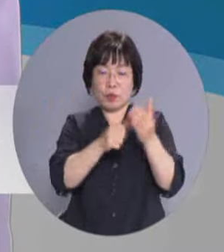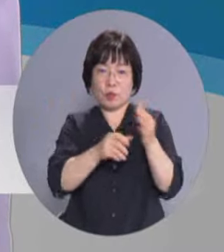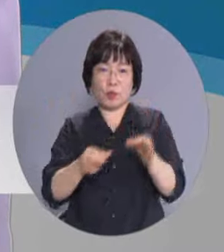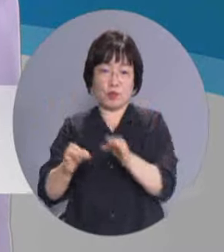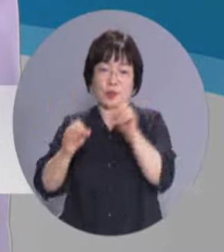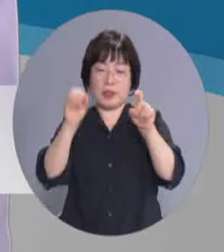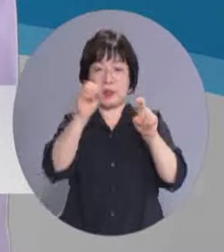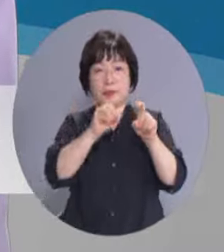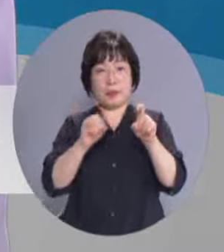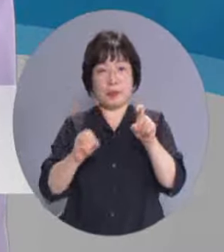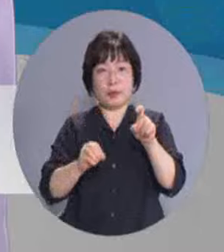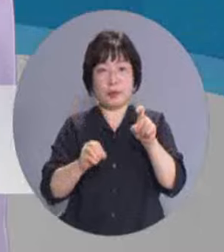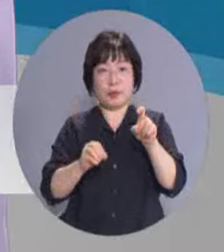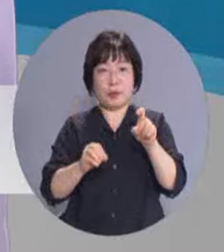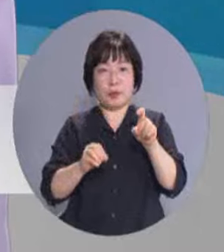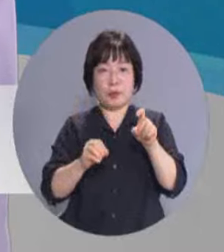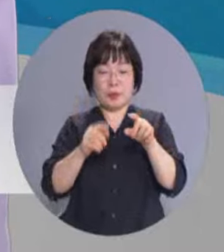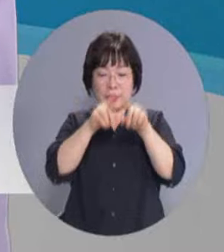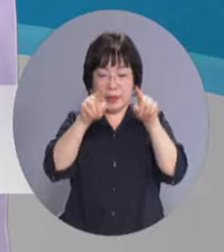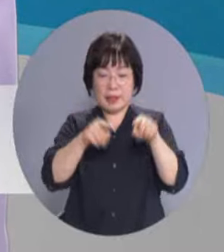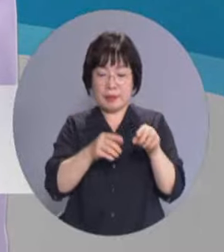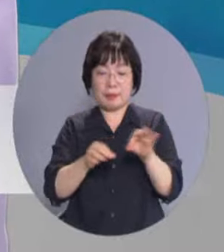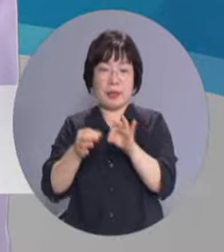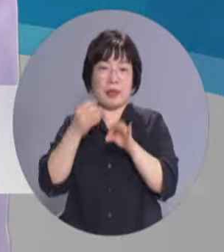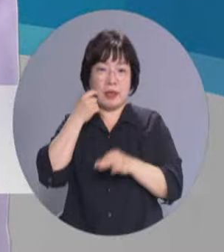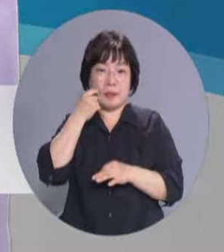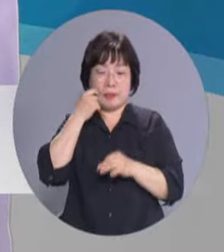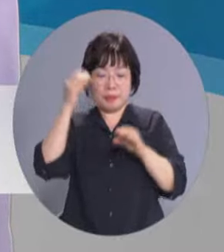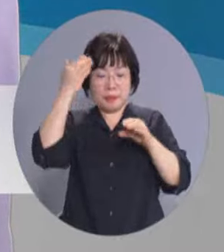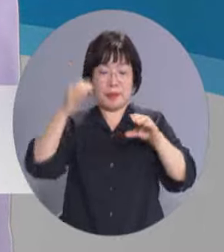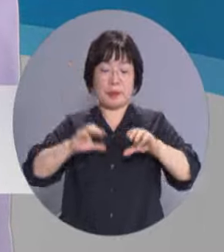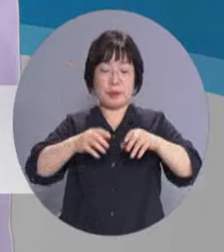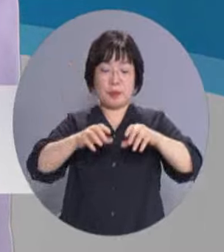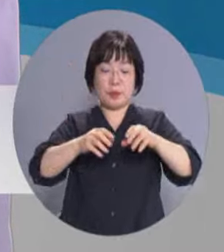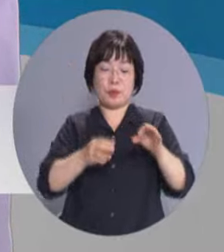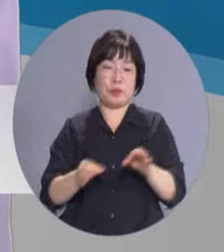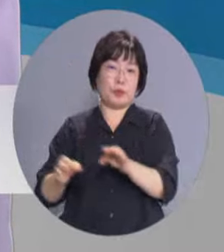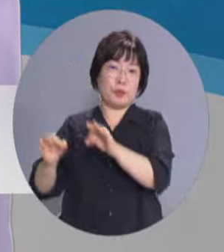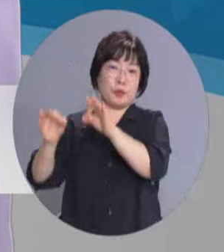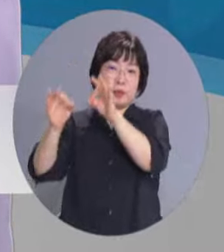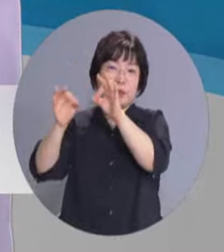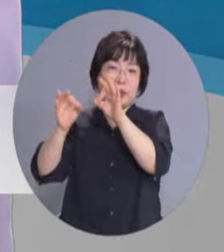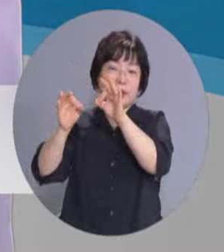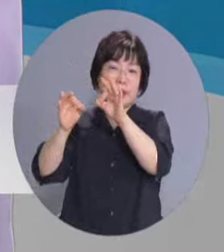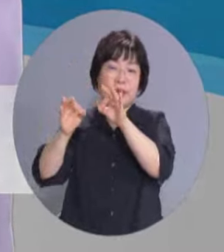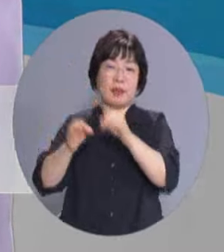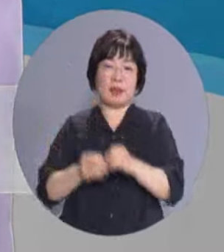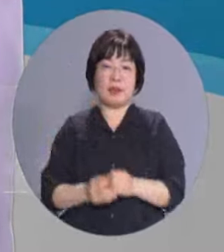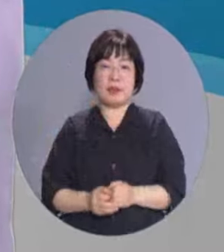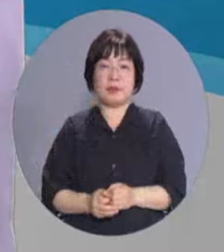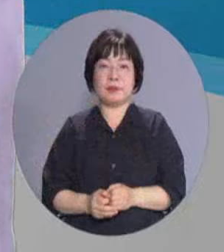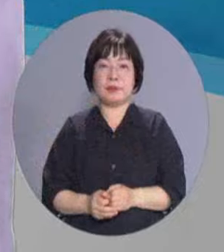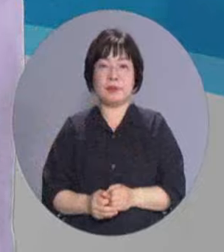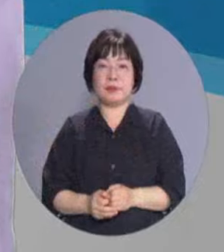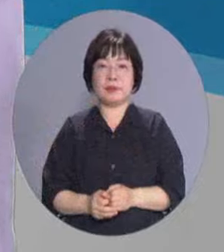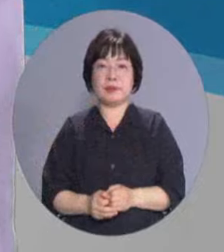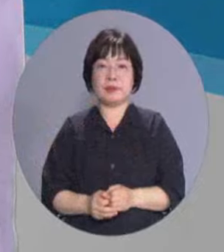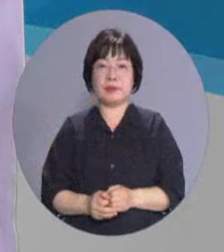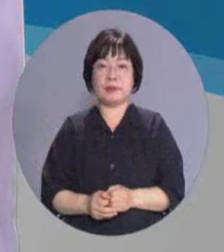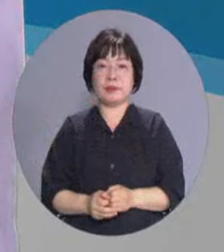10% 기록하면서 맡김의 이어 인기 분식 메뉴인 김밥 물가까지 도미노 상승이 전망되고